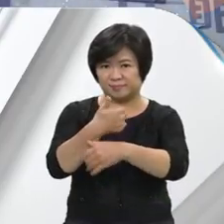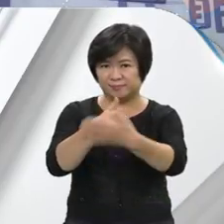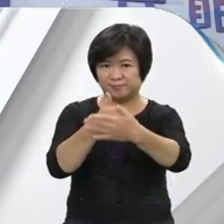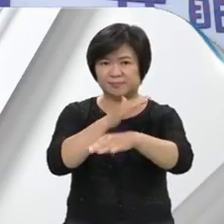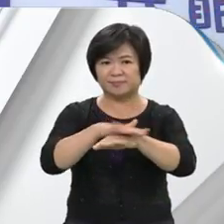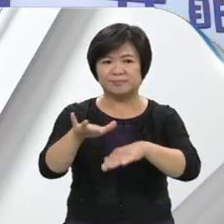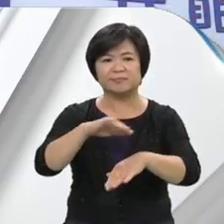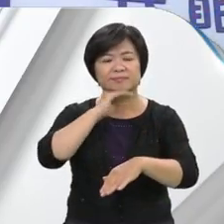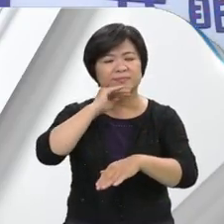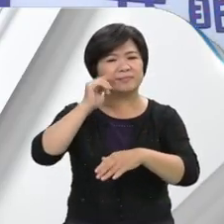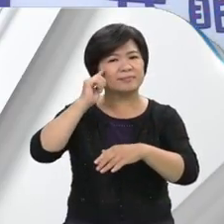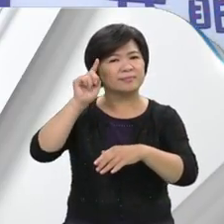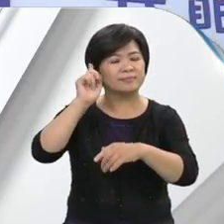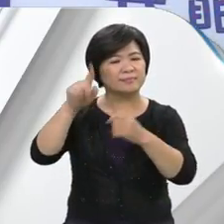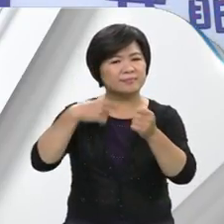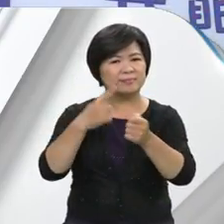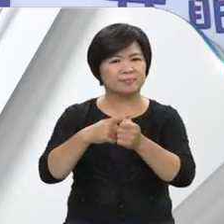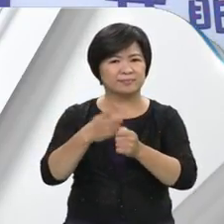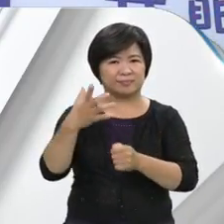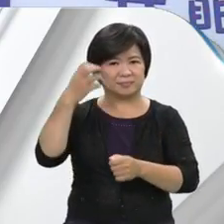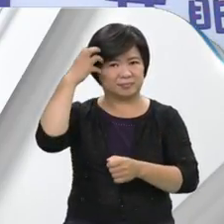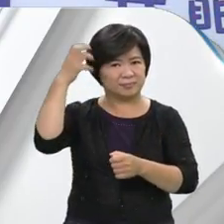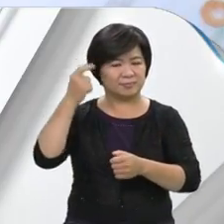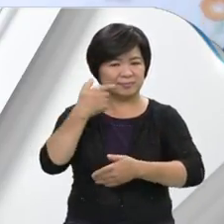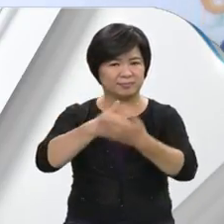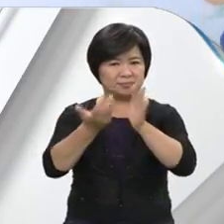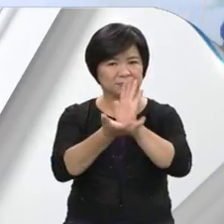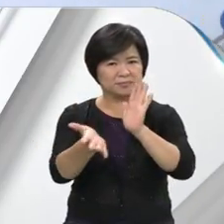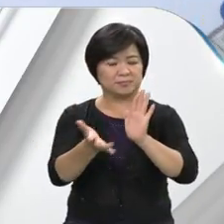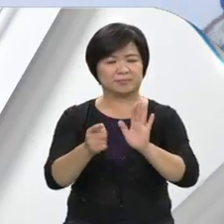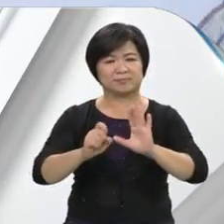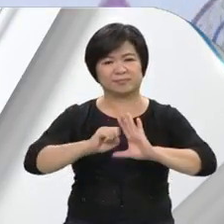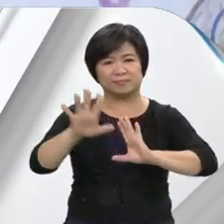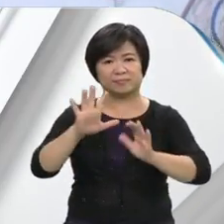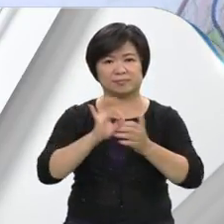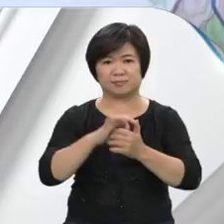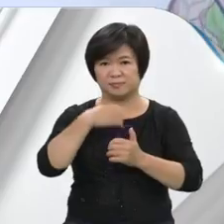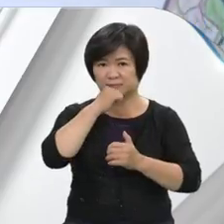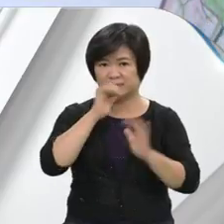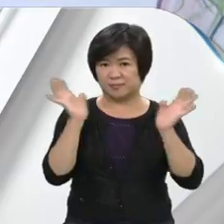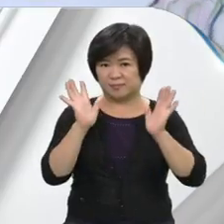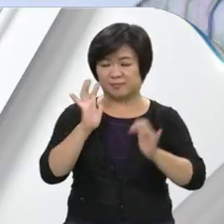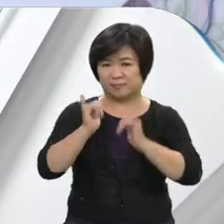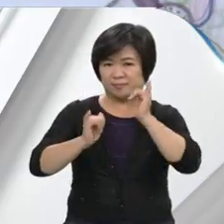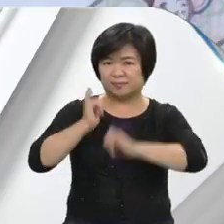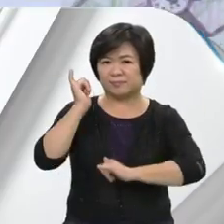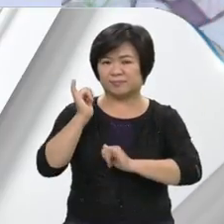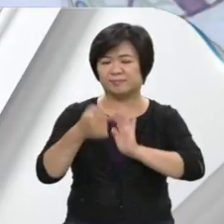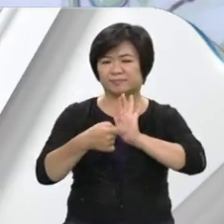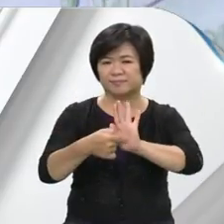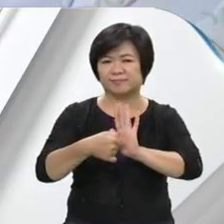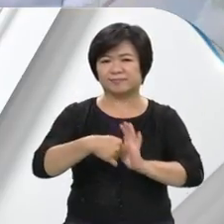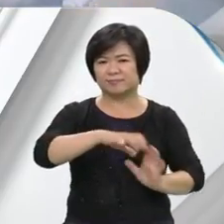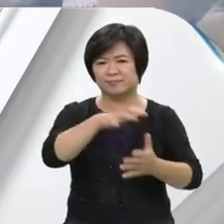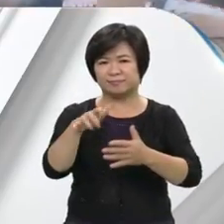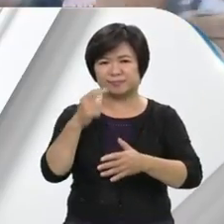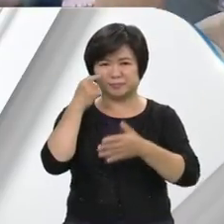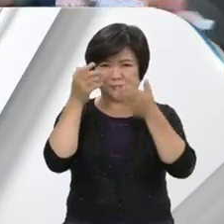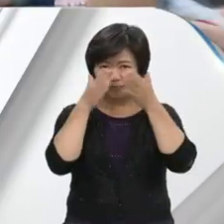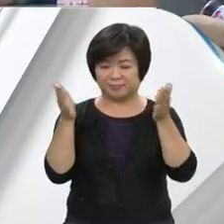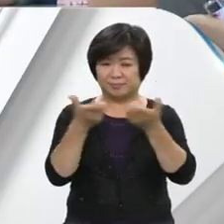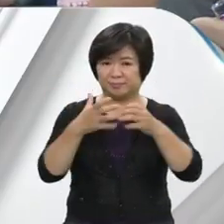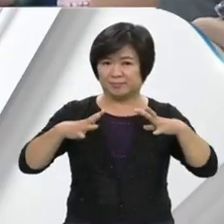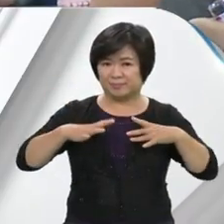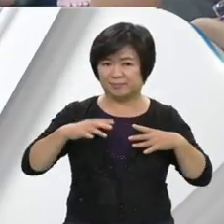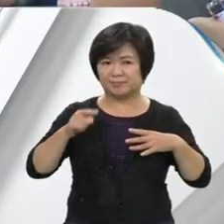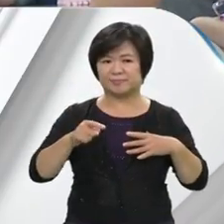片，提高听人每年是以小杨展来放松，为台湾声音的勇敢的故事本世界探讨同宽度，分享声